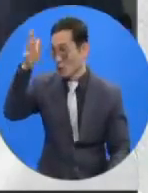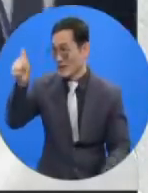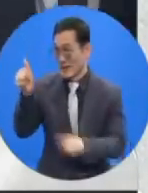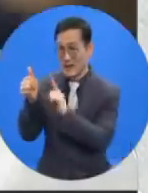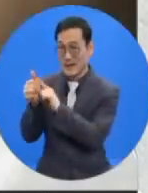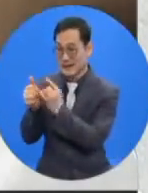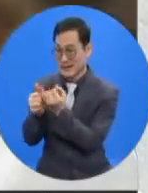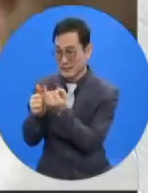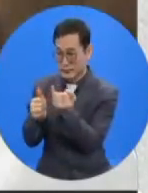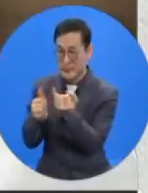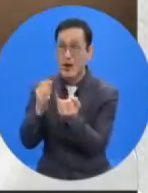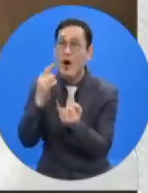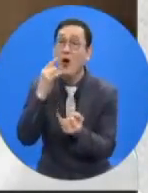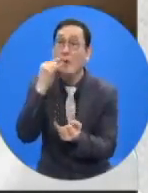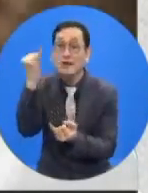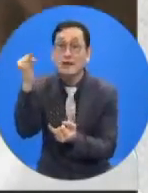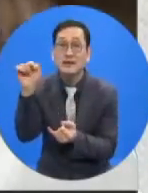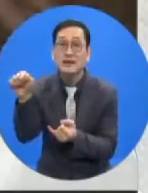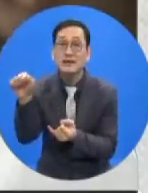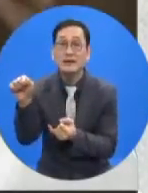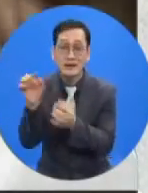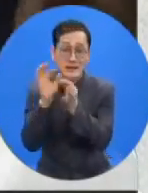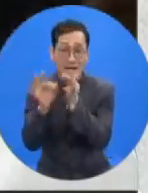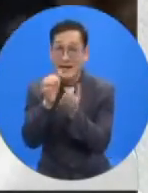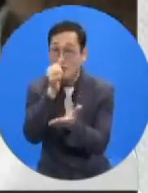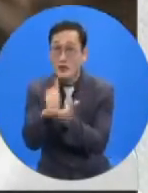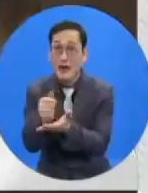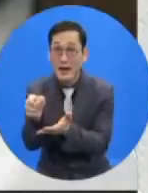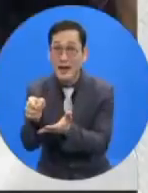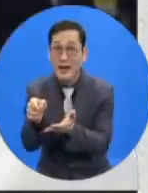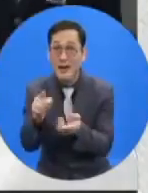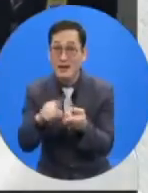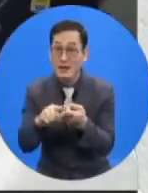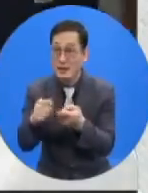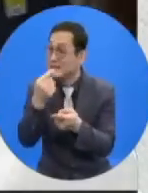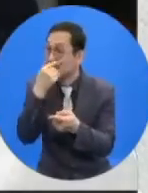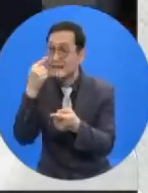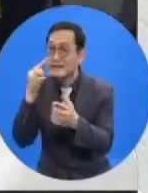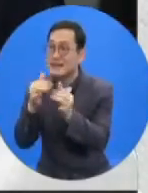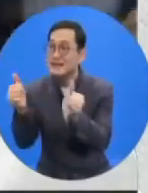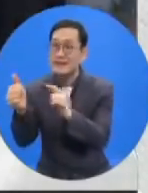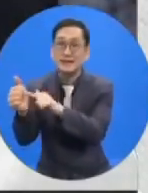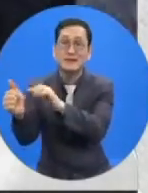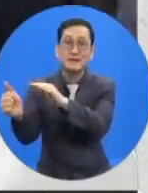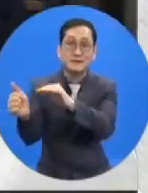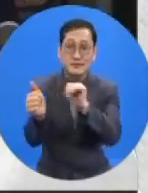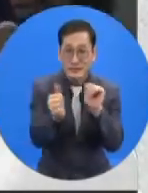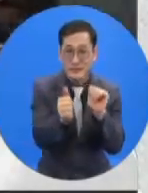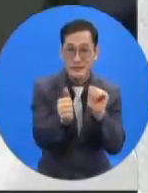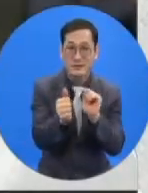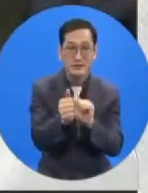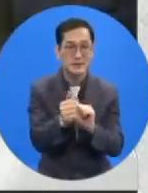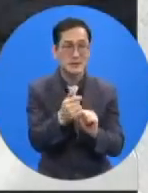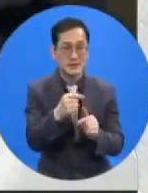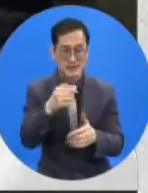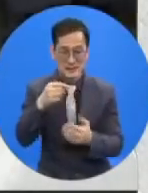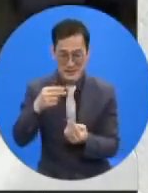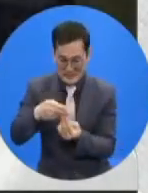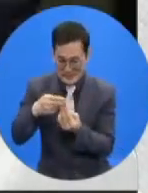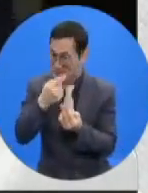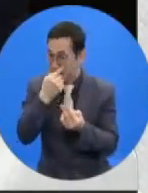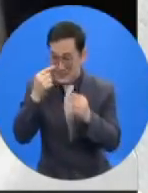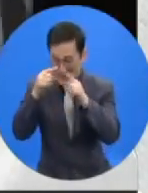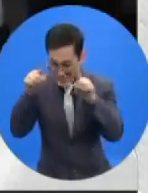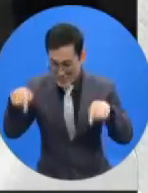다른 그 사기죄 그에서 증인으로 나가 가지고 잔고 증명서 위조를 갖다가 인정을 갖다가 한 것으로 지금